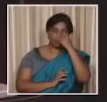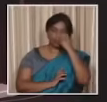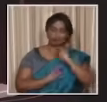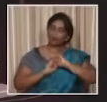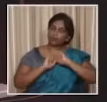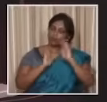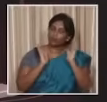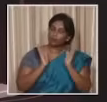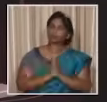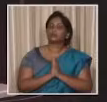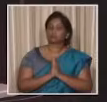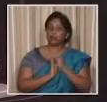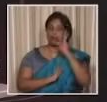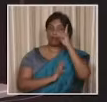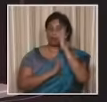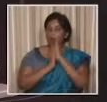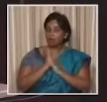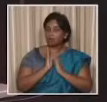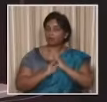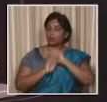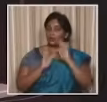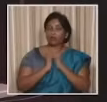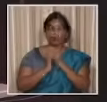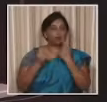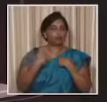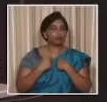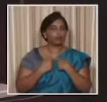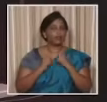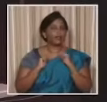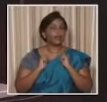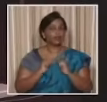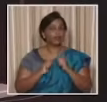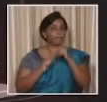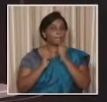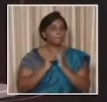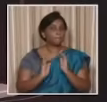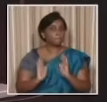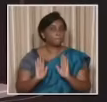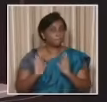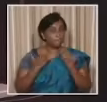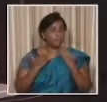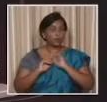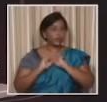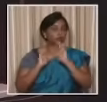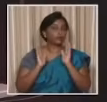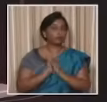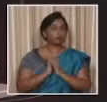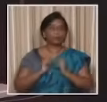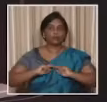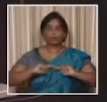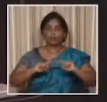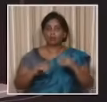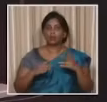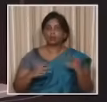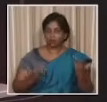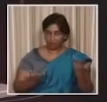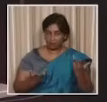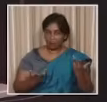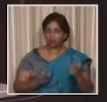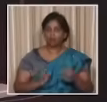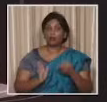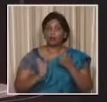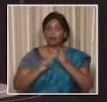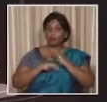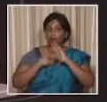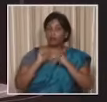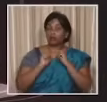කතෝලික ක්‍රිස්තියානි ආගමික සිද්ධාස්ථානවල අය අහනවා ඇයි ඔබ පටන් ගත්තු වැඩ කටයුතු ක්‍රියාත්මක නොවුනේ කියලා. මේ